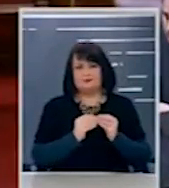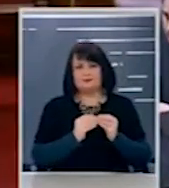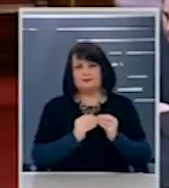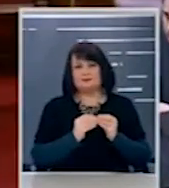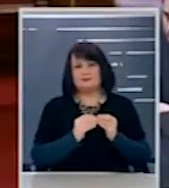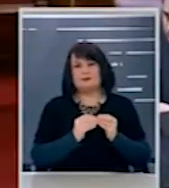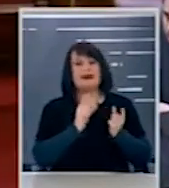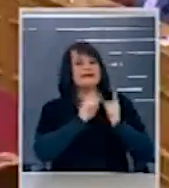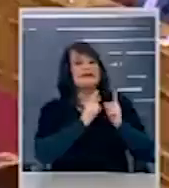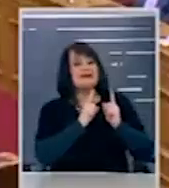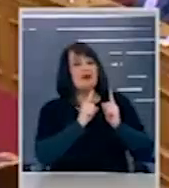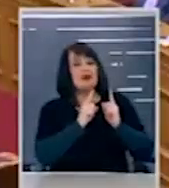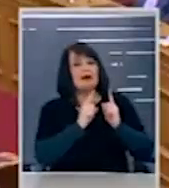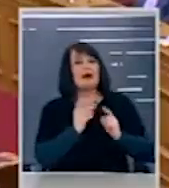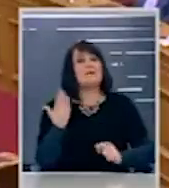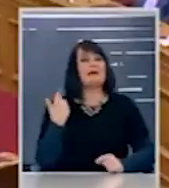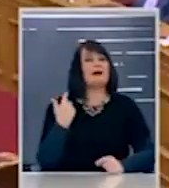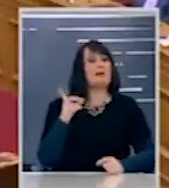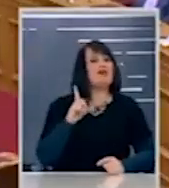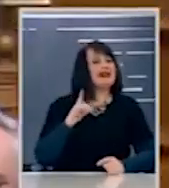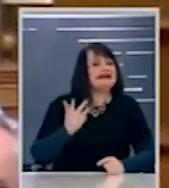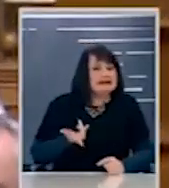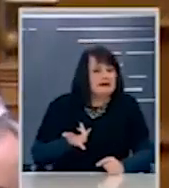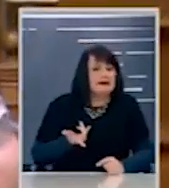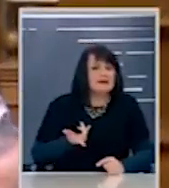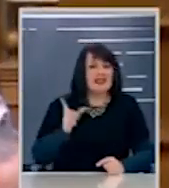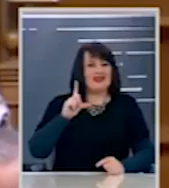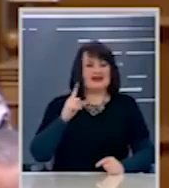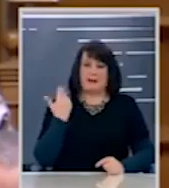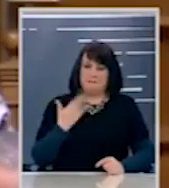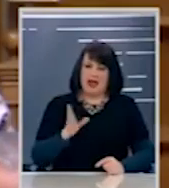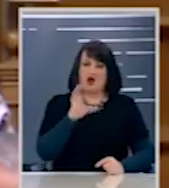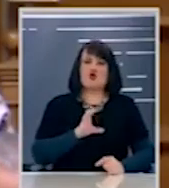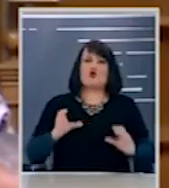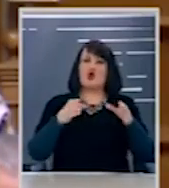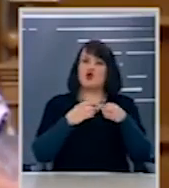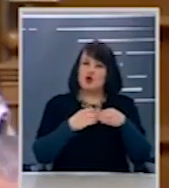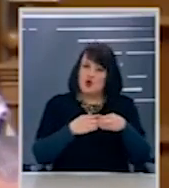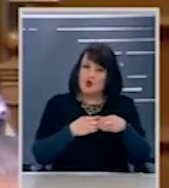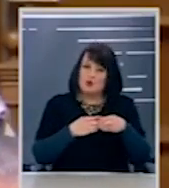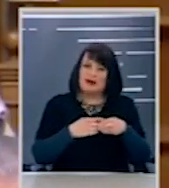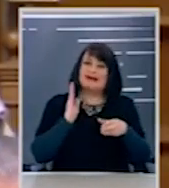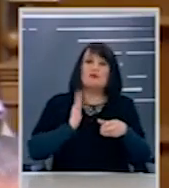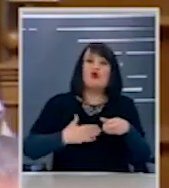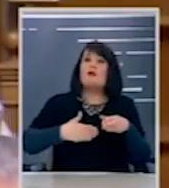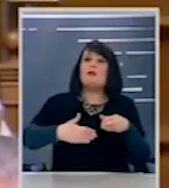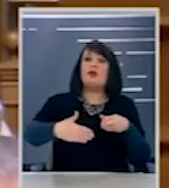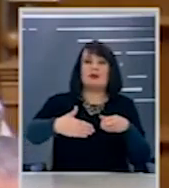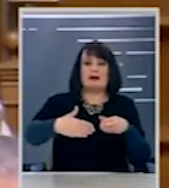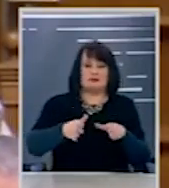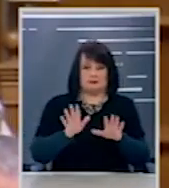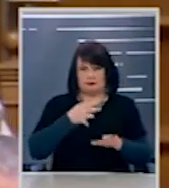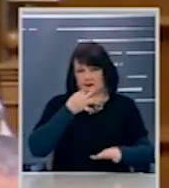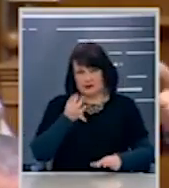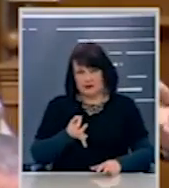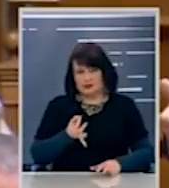της συμφωνίας την προηγούμενη εβδομάδα, την Δευτέρα που μας πέρασε, και τις δυνατότητες που θα έχουμε από εδώ και στο εξής. Καταρχάς να σας πω,